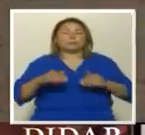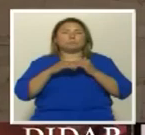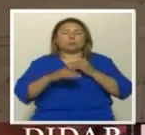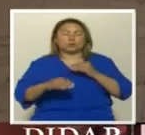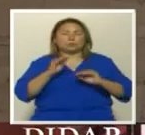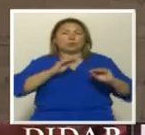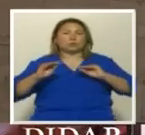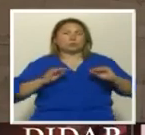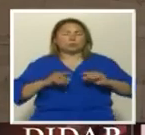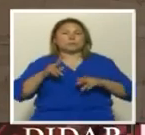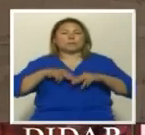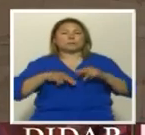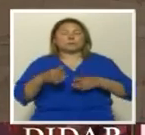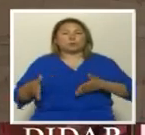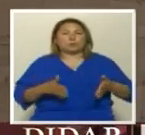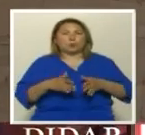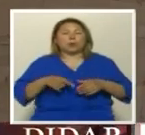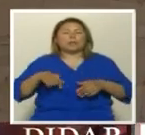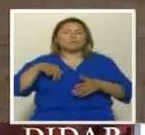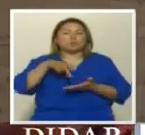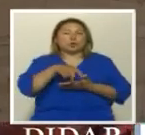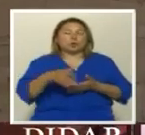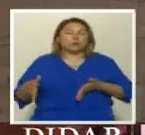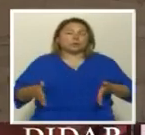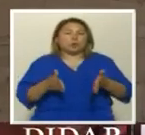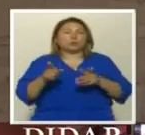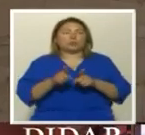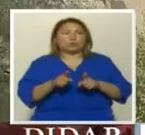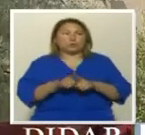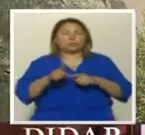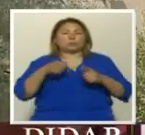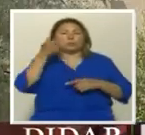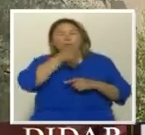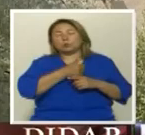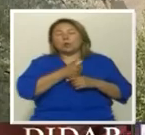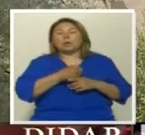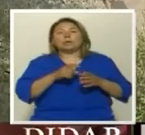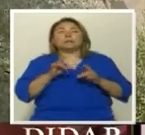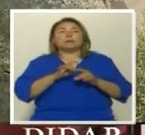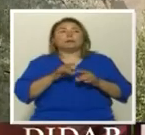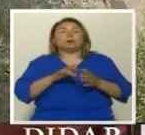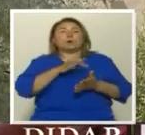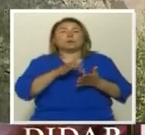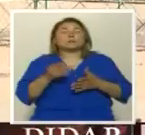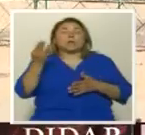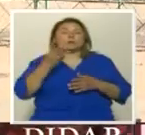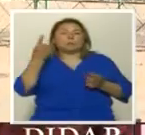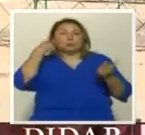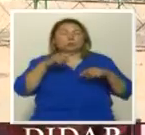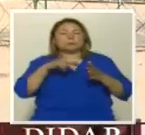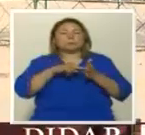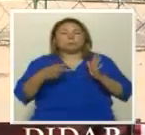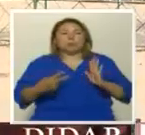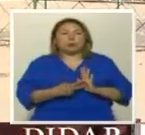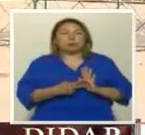благоустройство строительства дорог пешеходных дороже проект будет готов в следующем году отметим что по городу Актау разрабатывается проекты